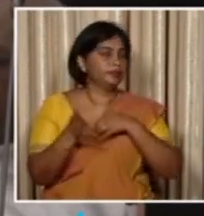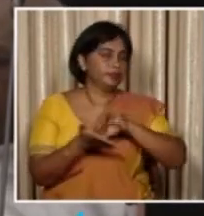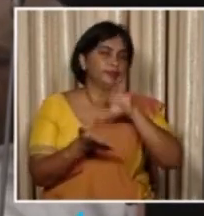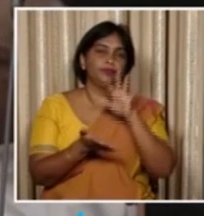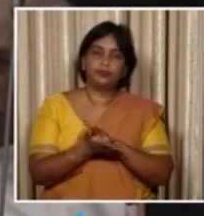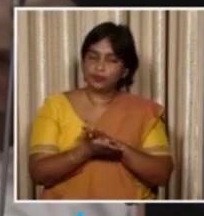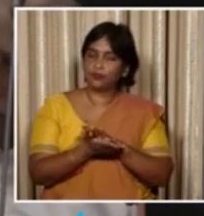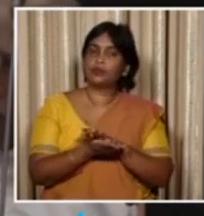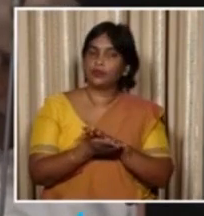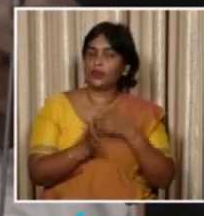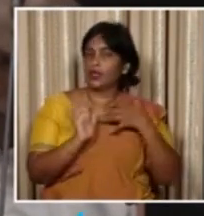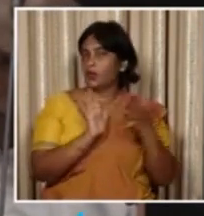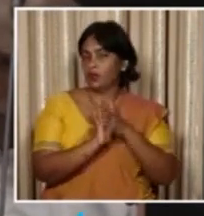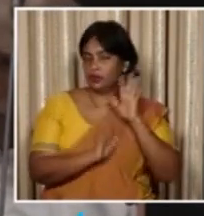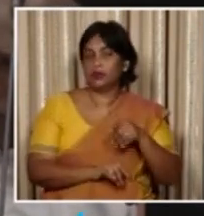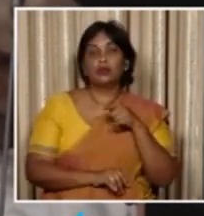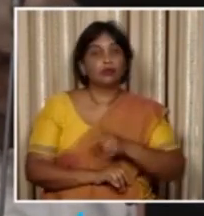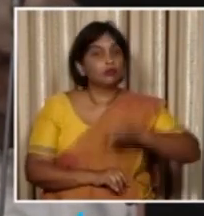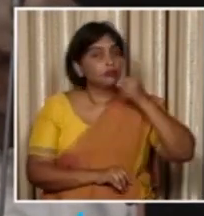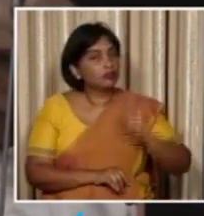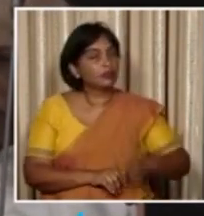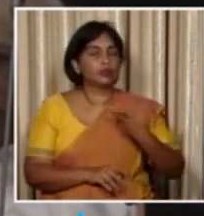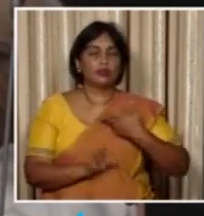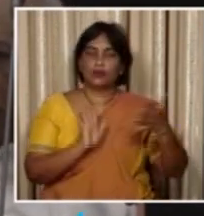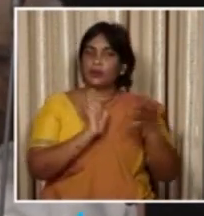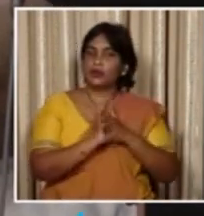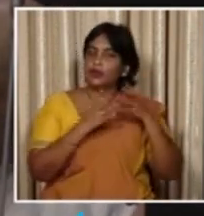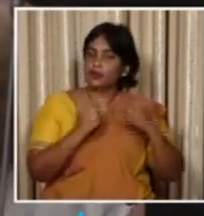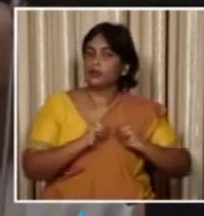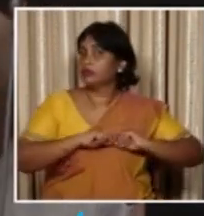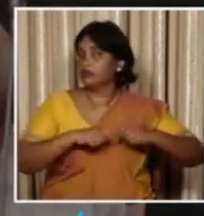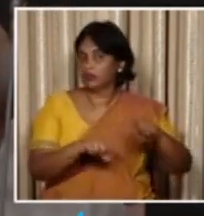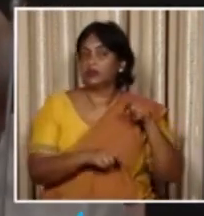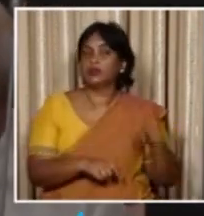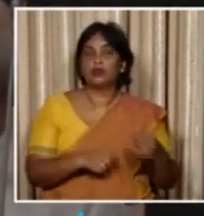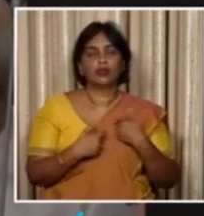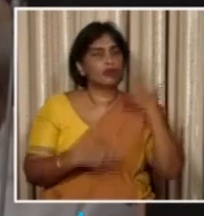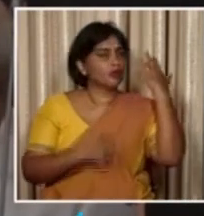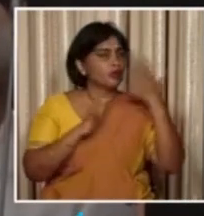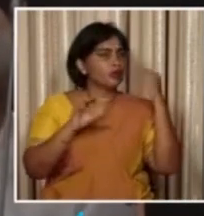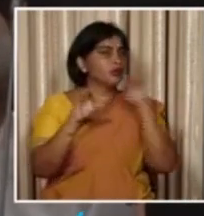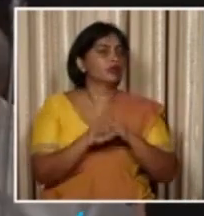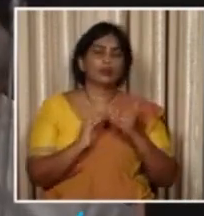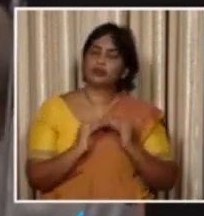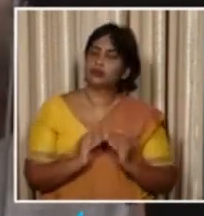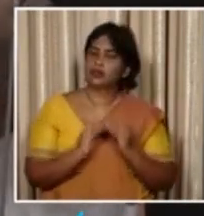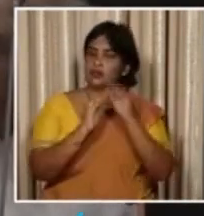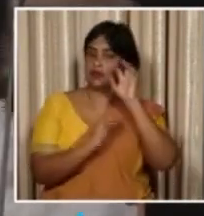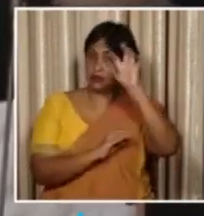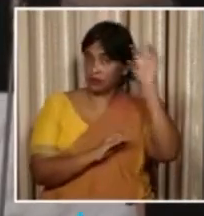පොදු එකඟතාවයට එකතු විය යුතුයි. එකඟත්වයකින් හා සම්මතියකින් යුතු ඉදිරියට ගියොත් අපට ලෝකය තුළ සංවර්ධිත රටක්